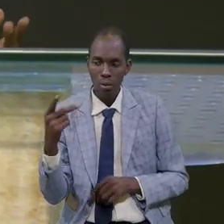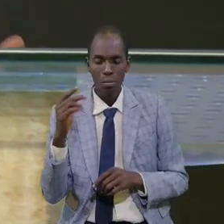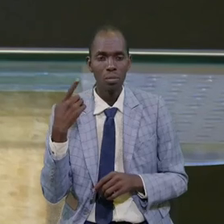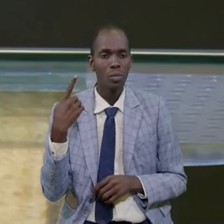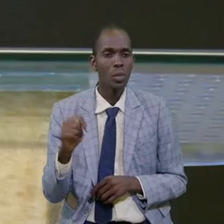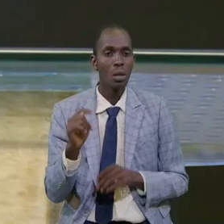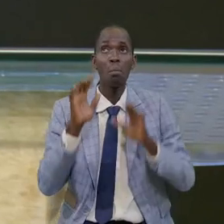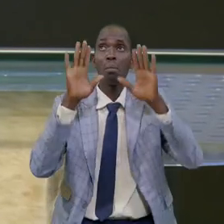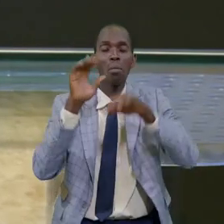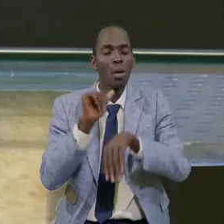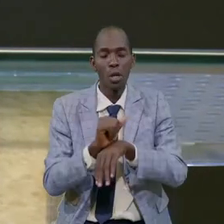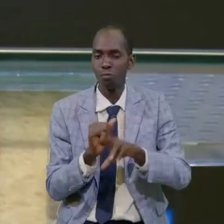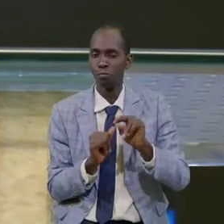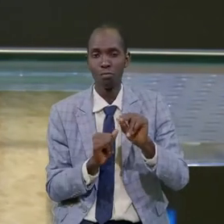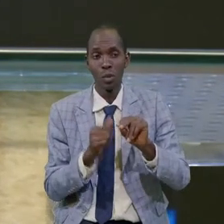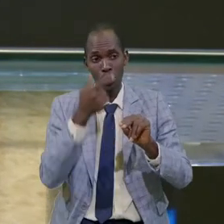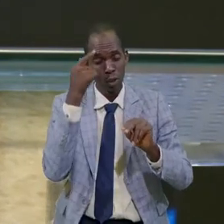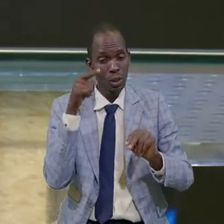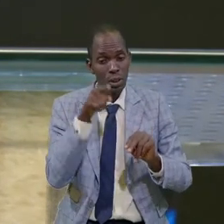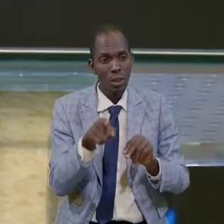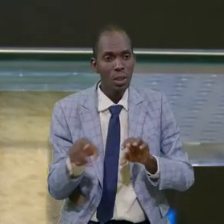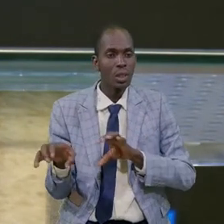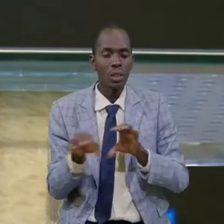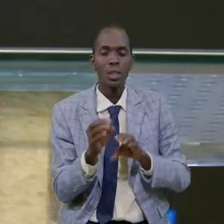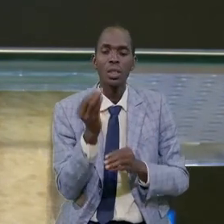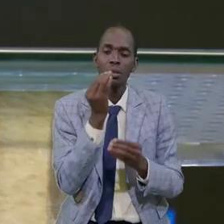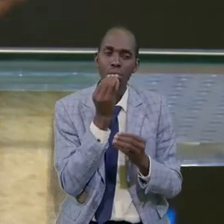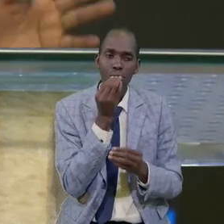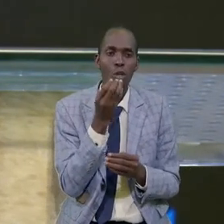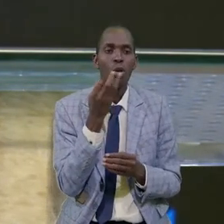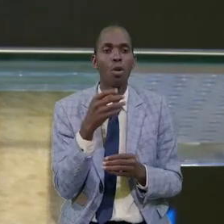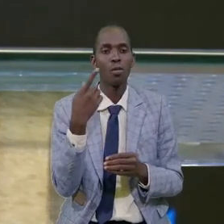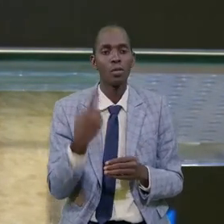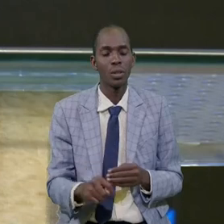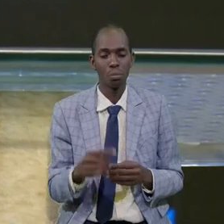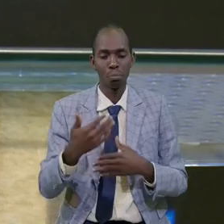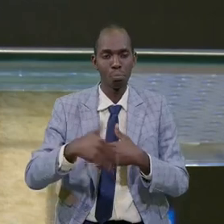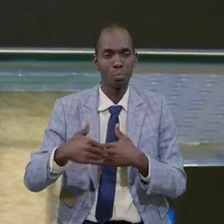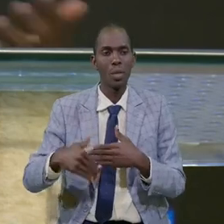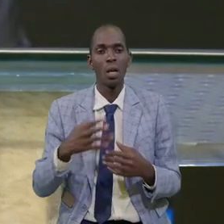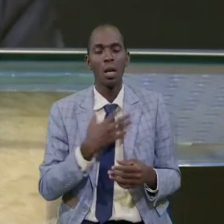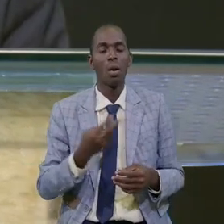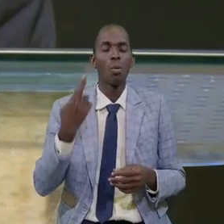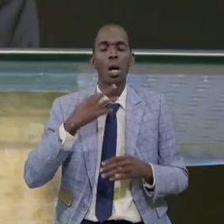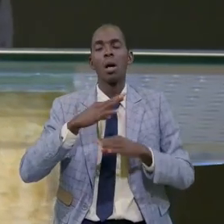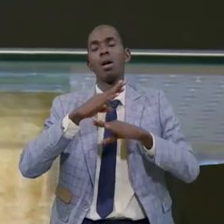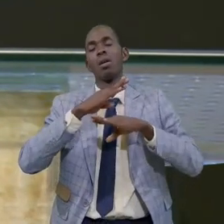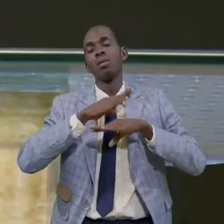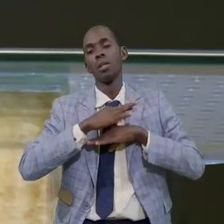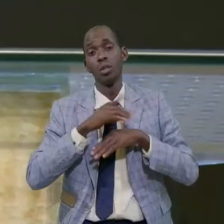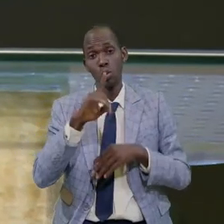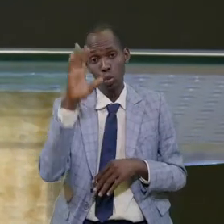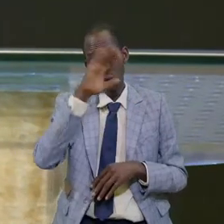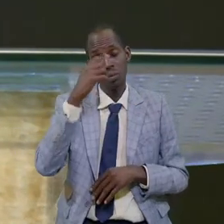des miracles, mais parce que vous avez mangé des pains et que vous avez été rassasiés. Vous